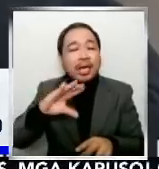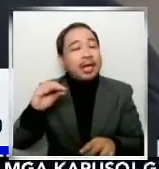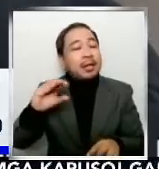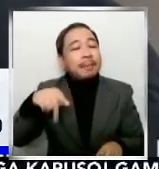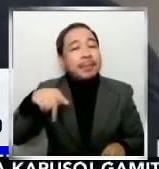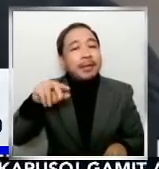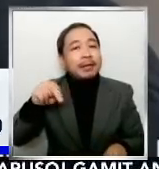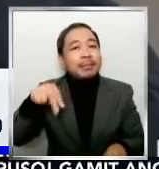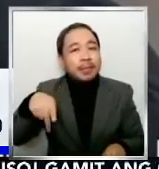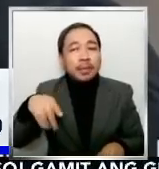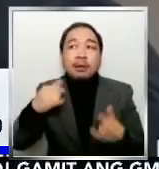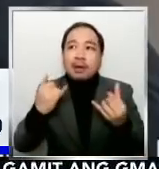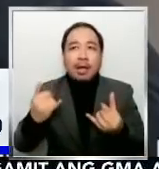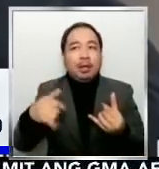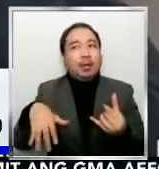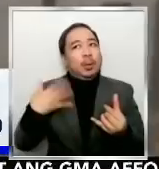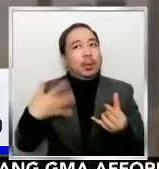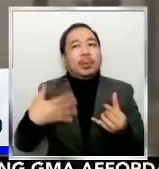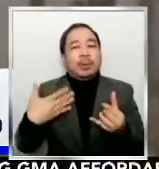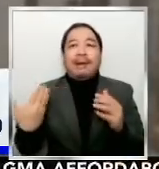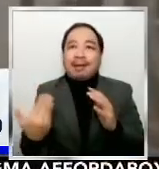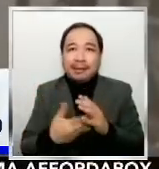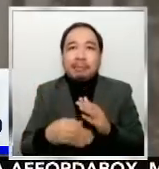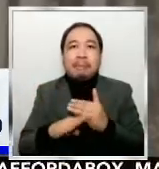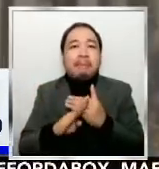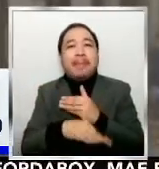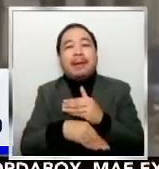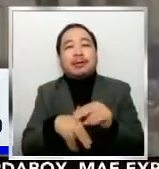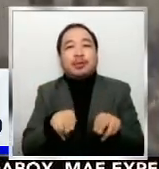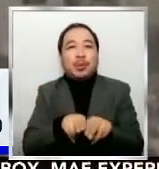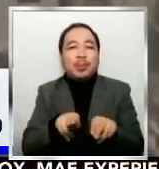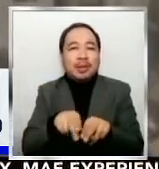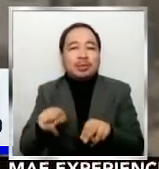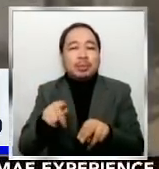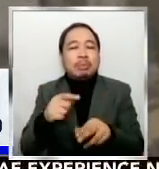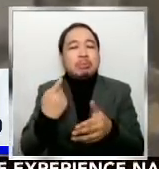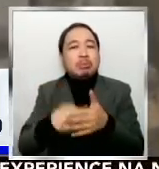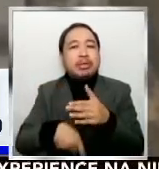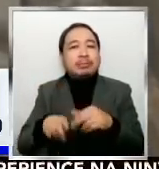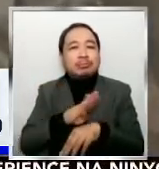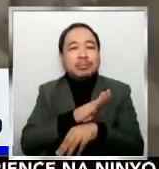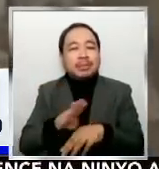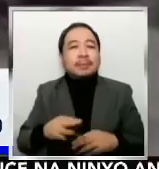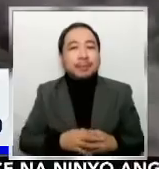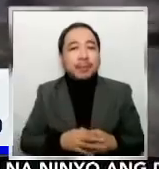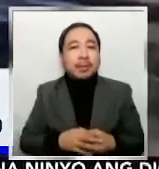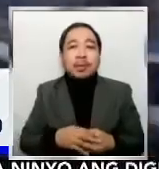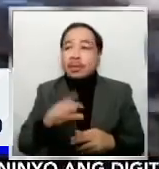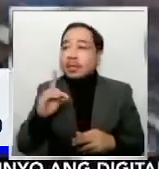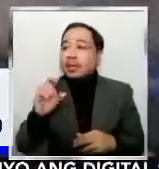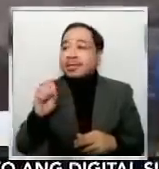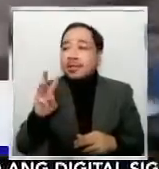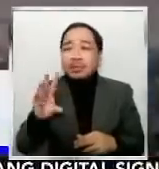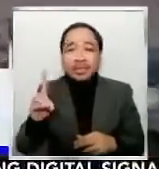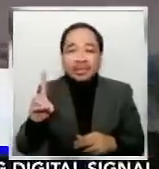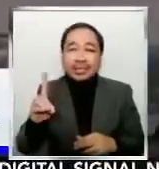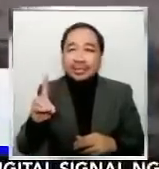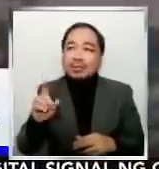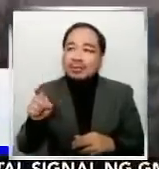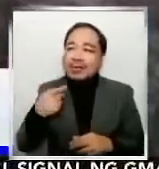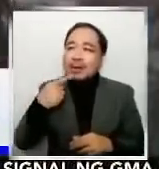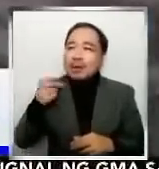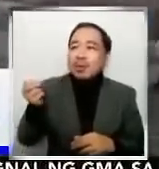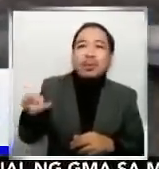tumino na yung mga nagtitinda. Pinamamadali na rin ng Pangulo sa DSWD ang pamahagi ng mga trapal para magsilbing